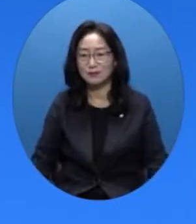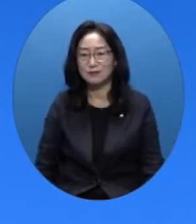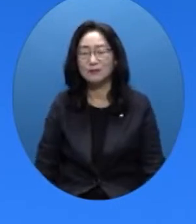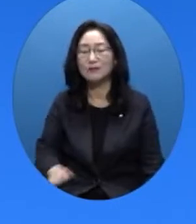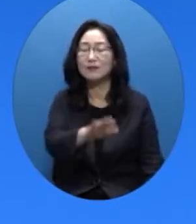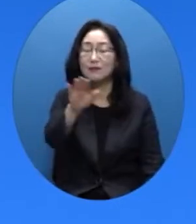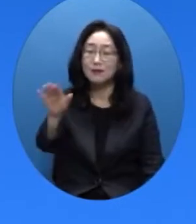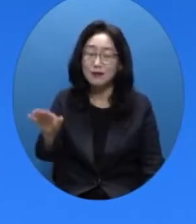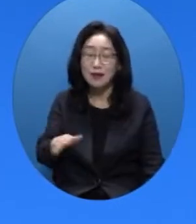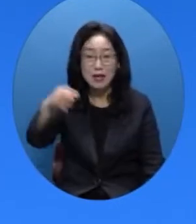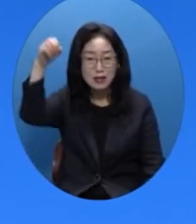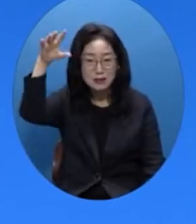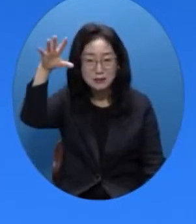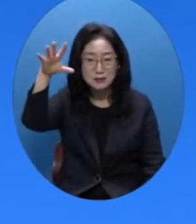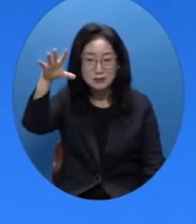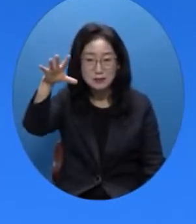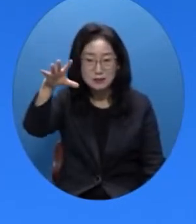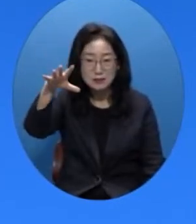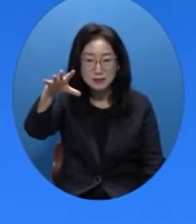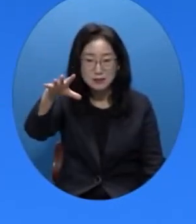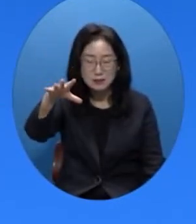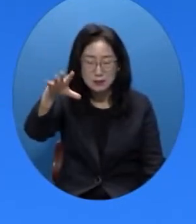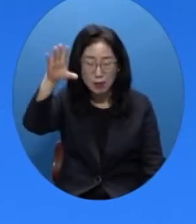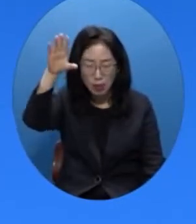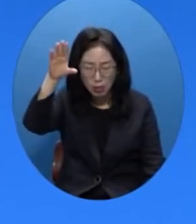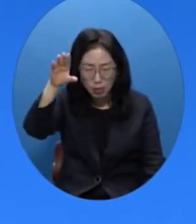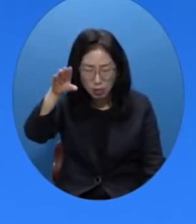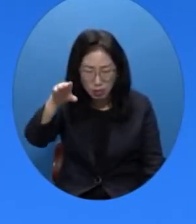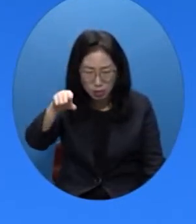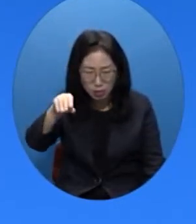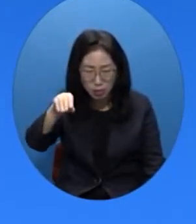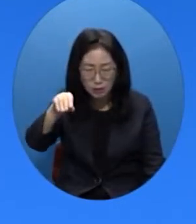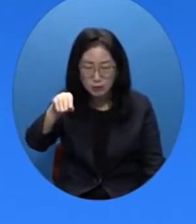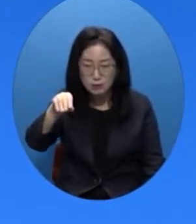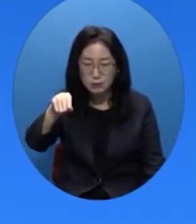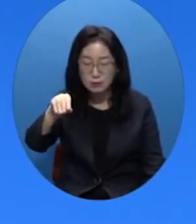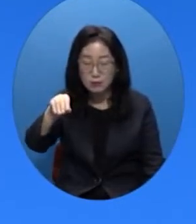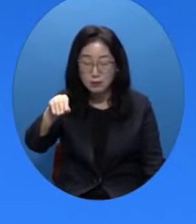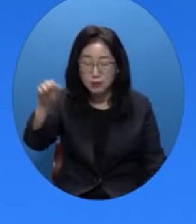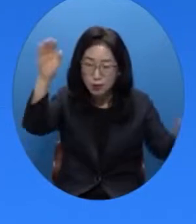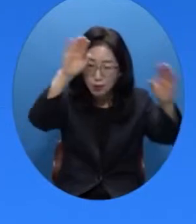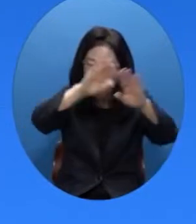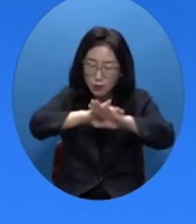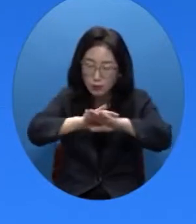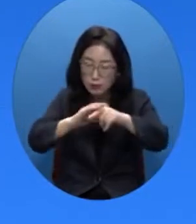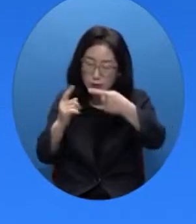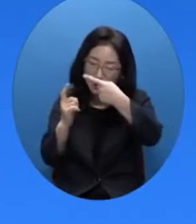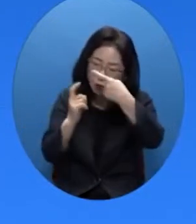우리가 비친 데 빛을 이고 b 심히 해져 가지고 어둠의 휘둘려서